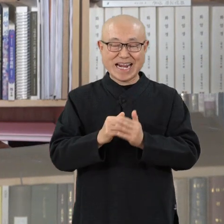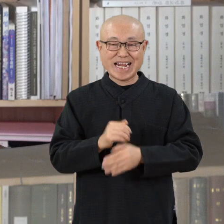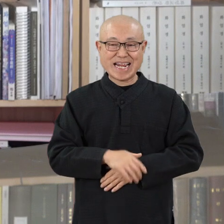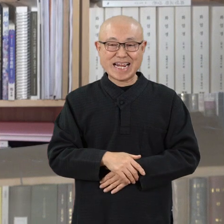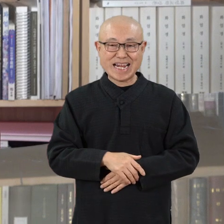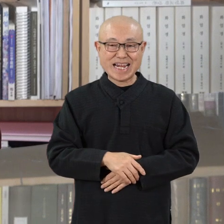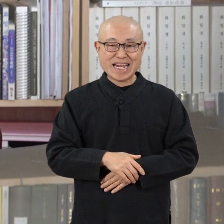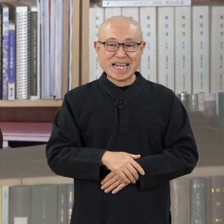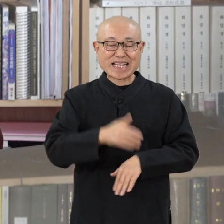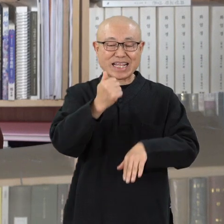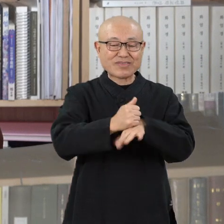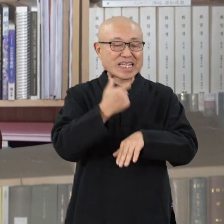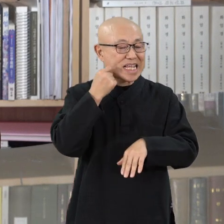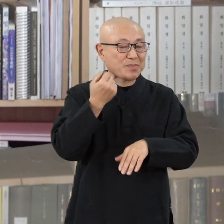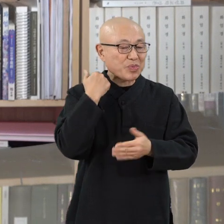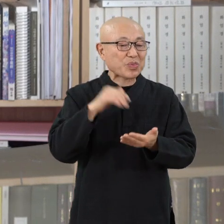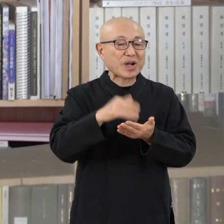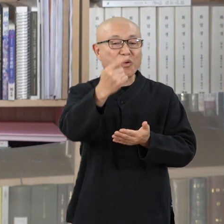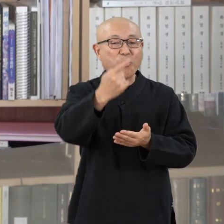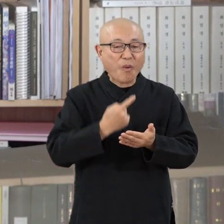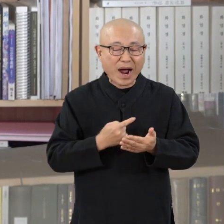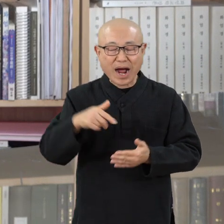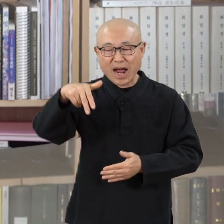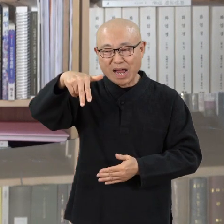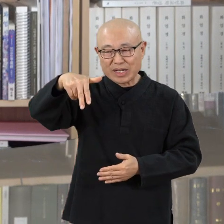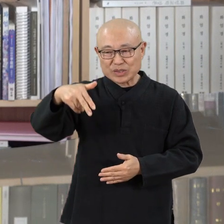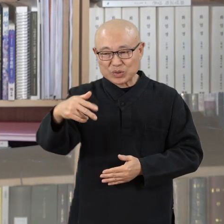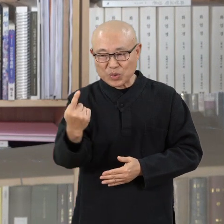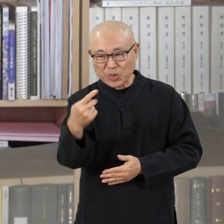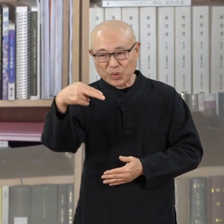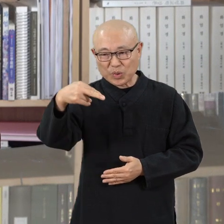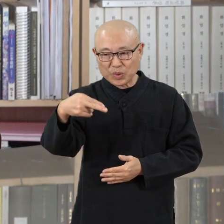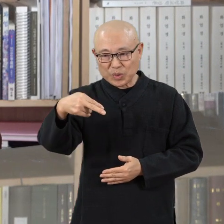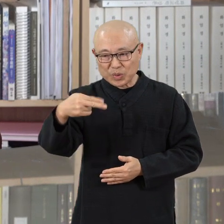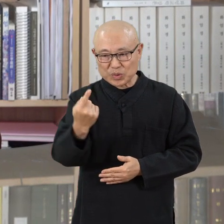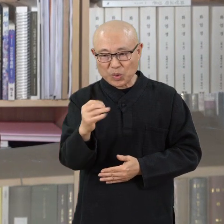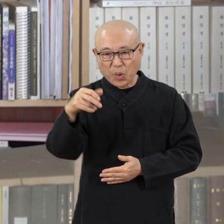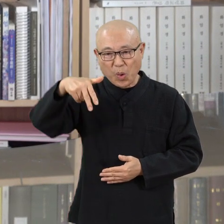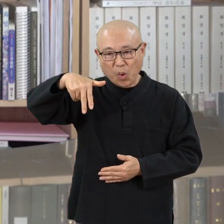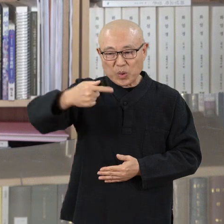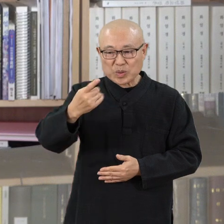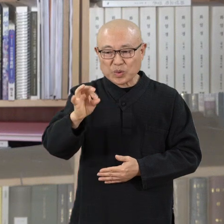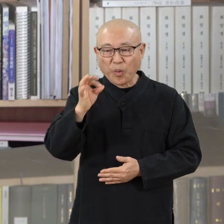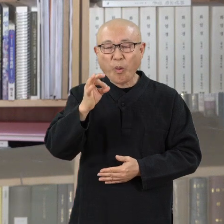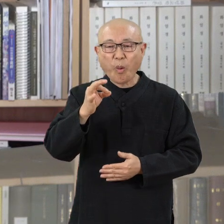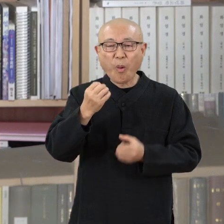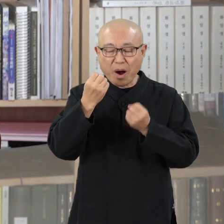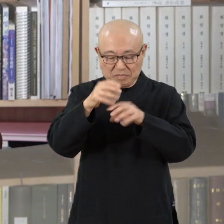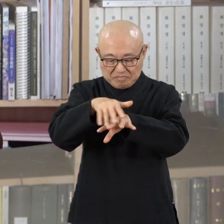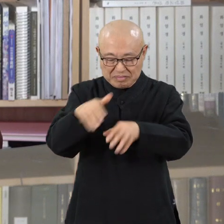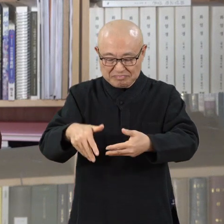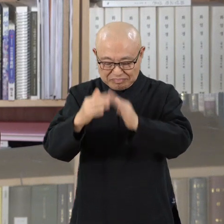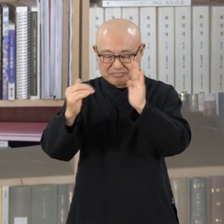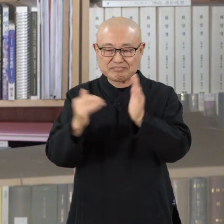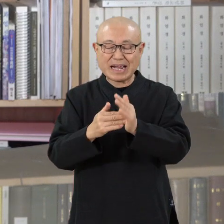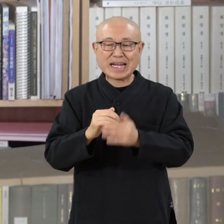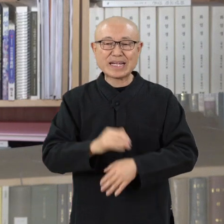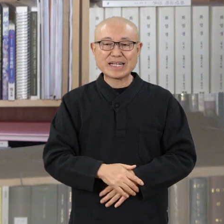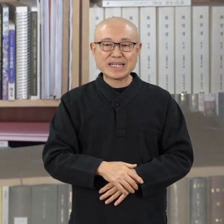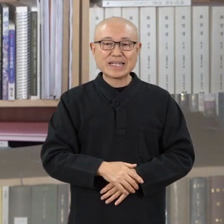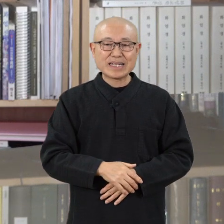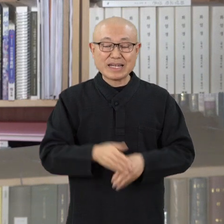조동종의 그 시조가 되신 그런 어른이신데요. 이분은 1200에서